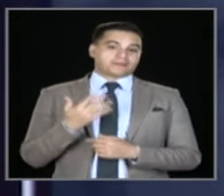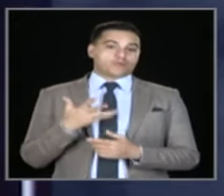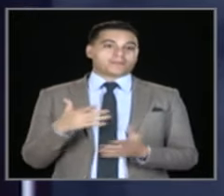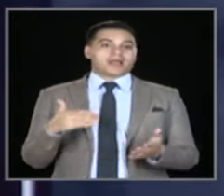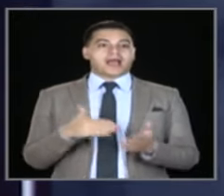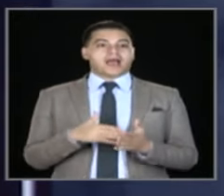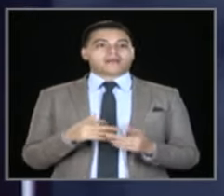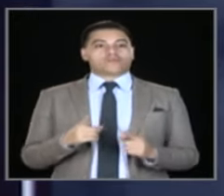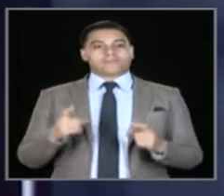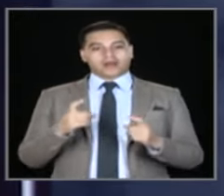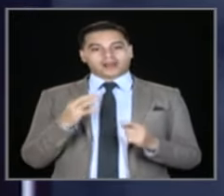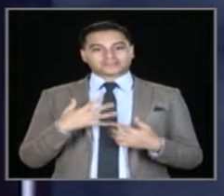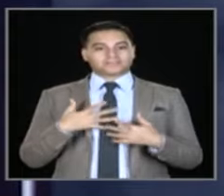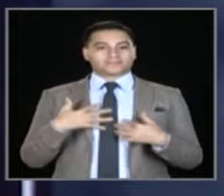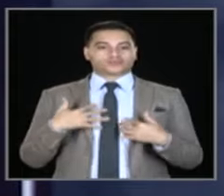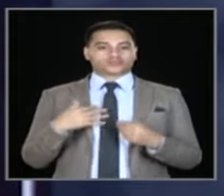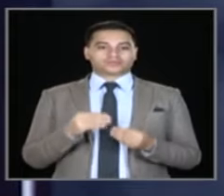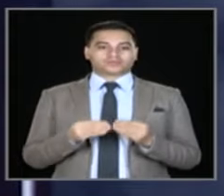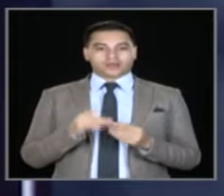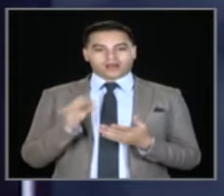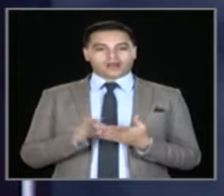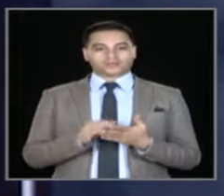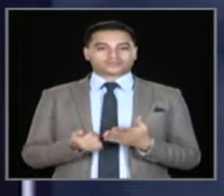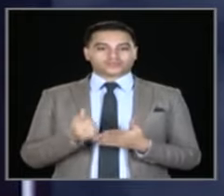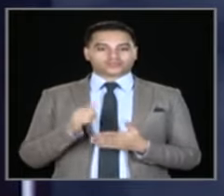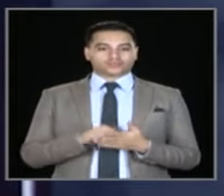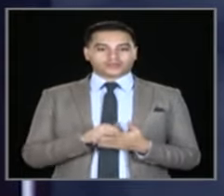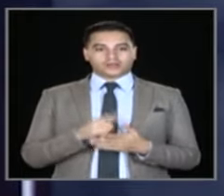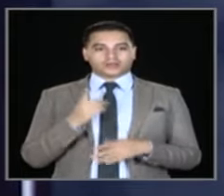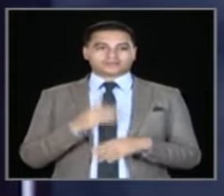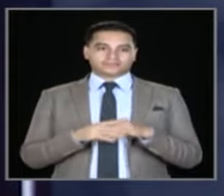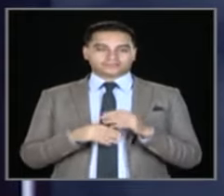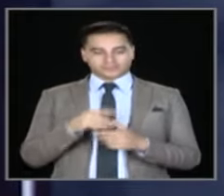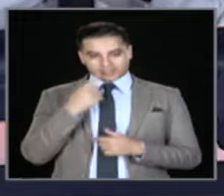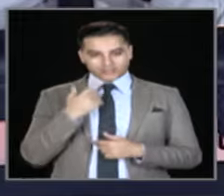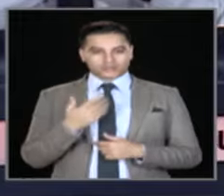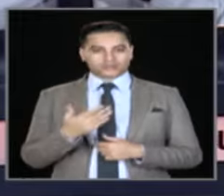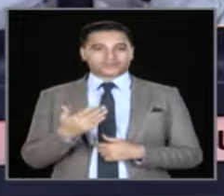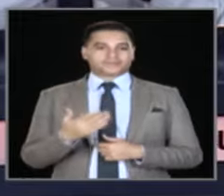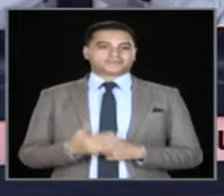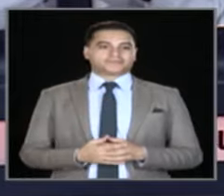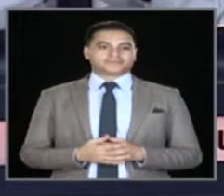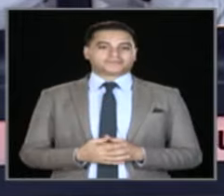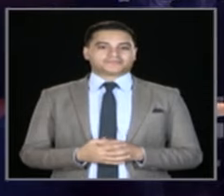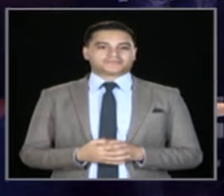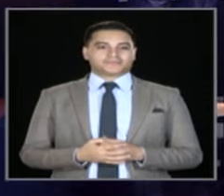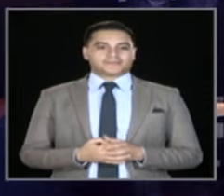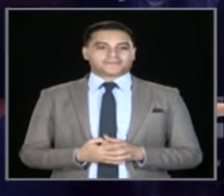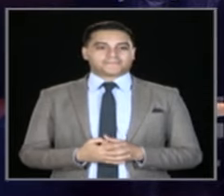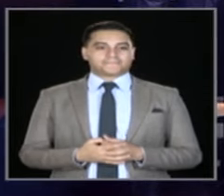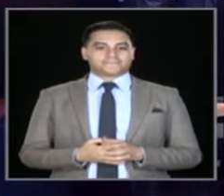لنا في الموسم فلازم نطلع منها مبسوطين اي كان الحصل مكتوب لها مباراه تاني نستمتع في الجايه على اساس ان يعني بنمشي كده